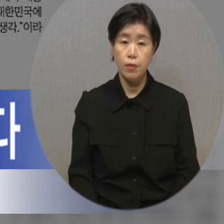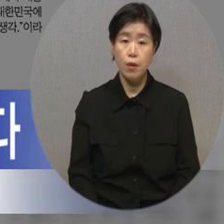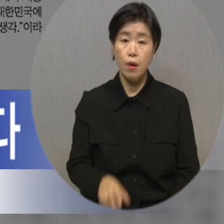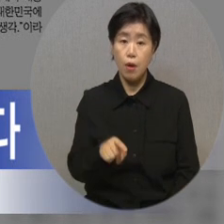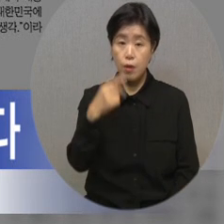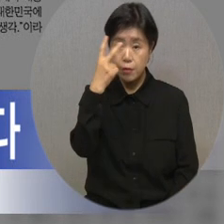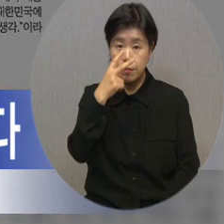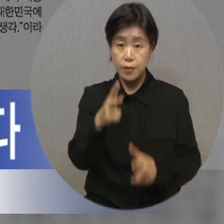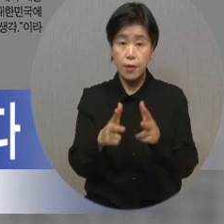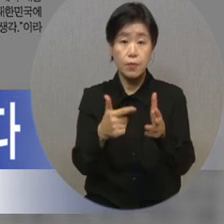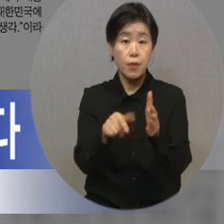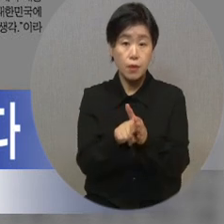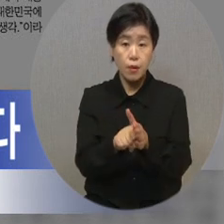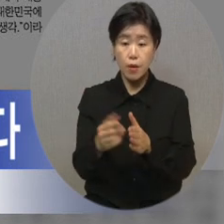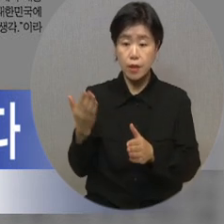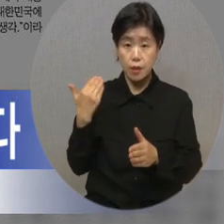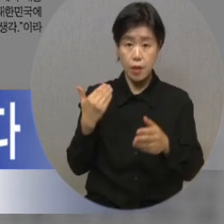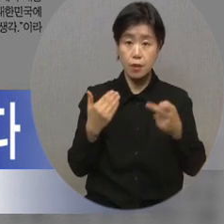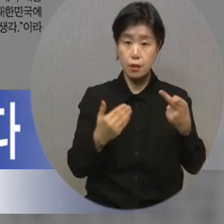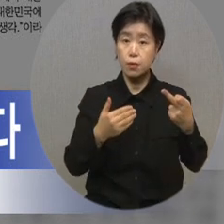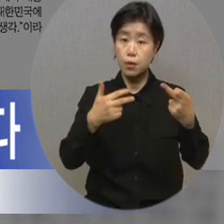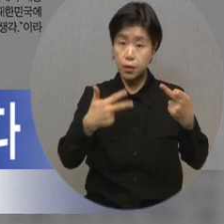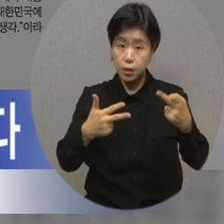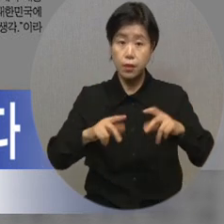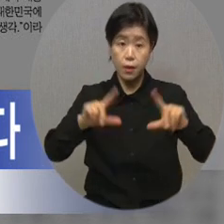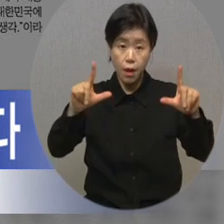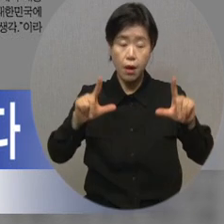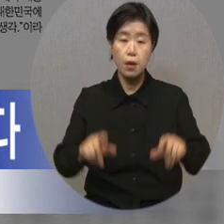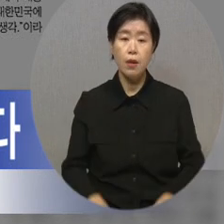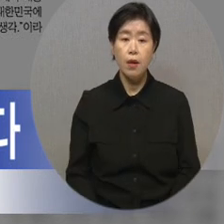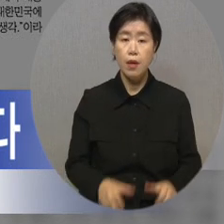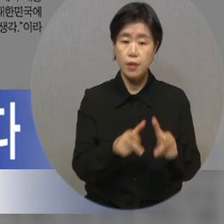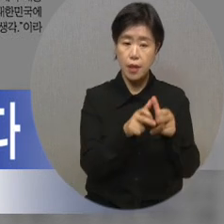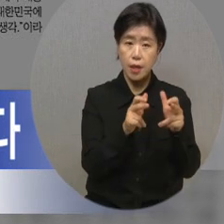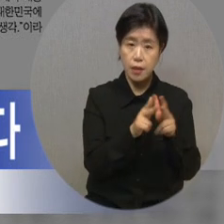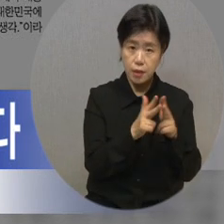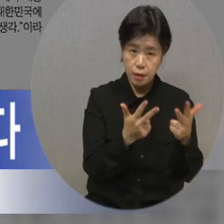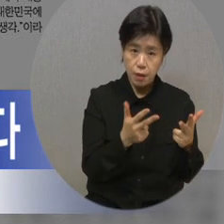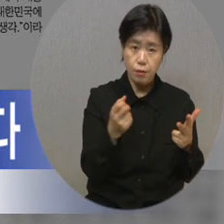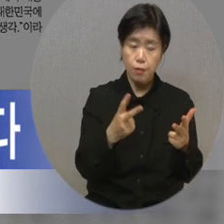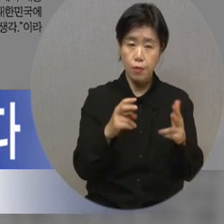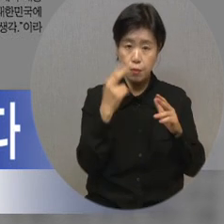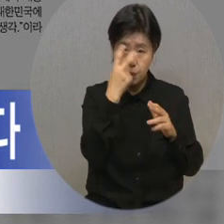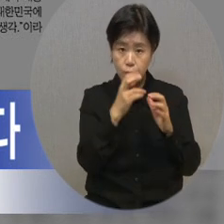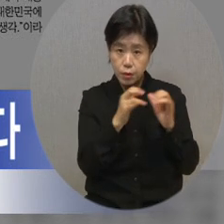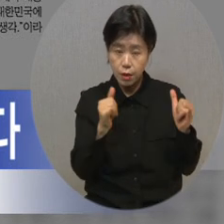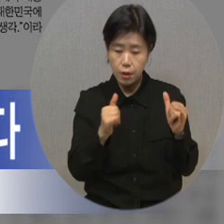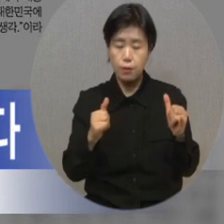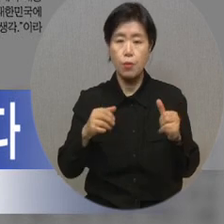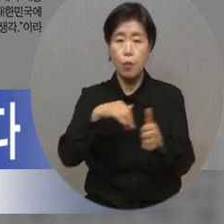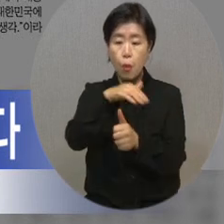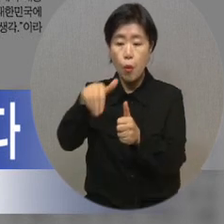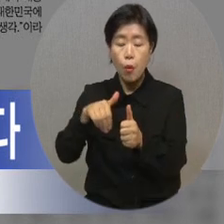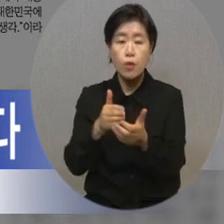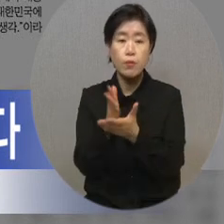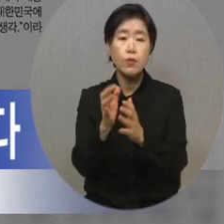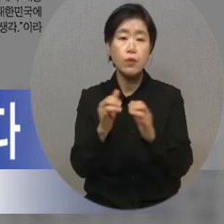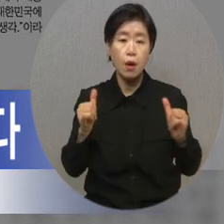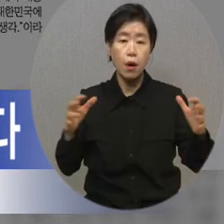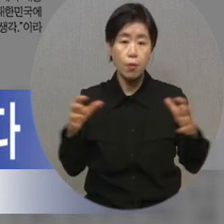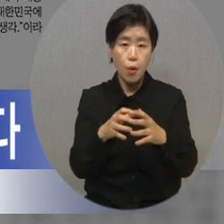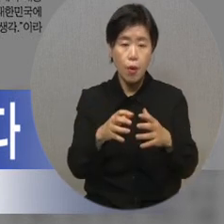돌봄 사업을 위해 지난 7일 경기도청에서 장애인 당사자와 보호자 현장 전문가들이 모여 어디나